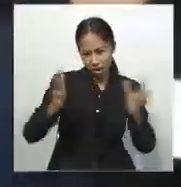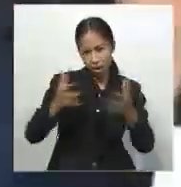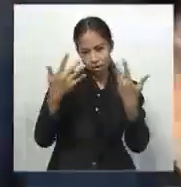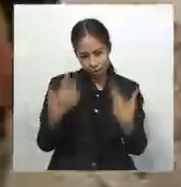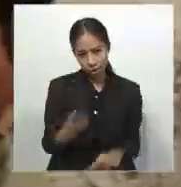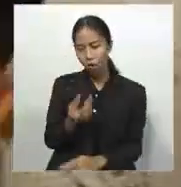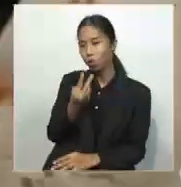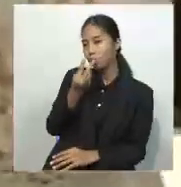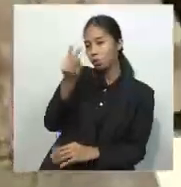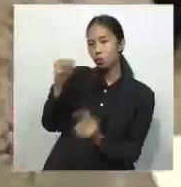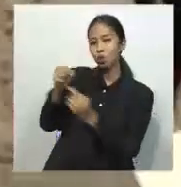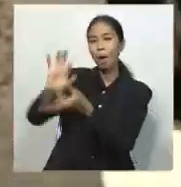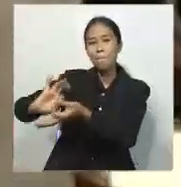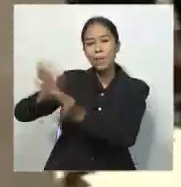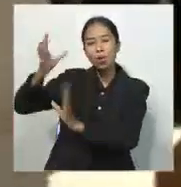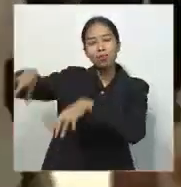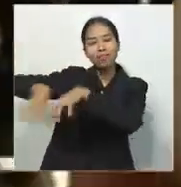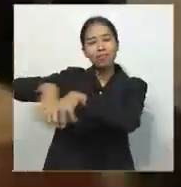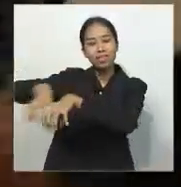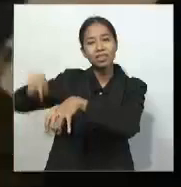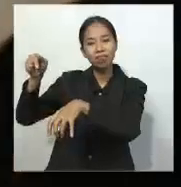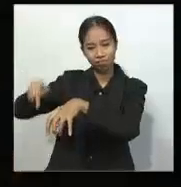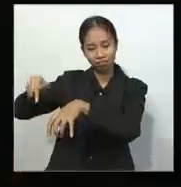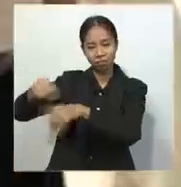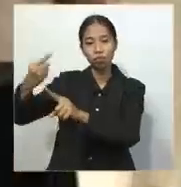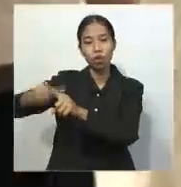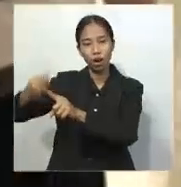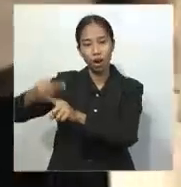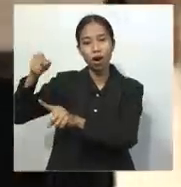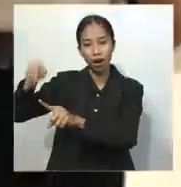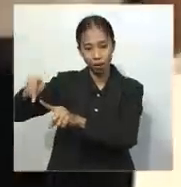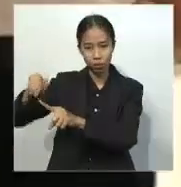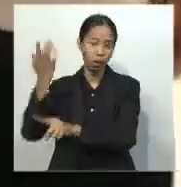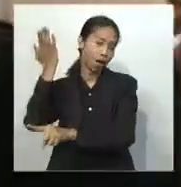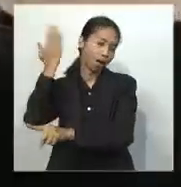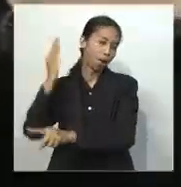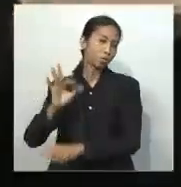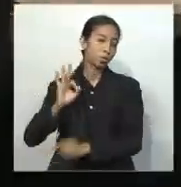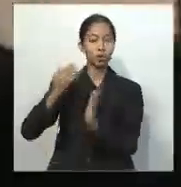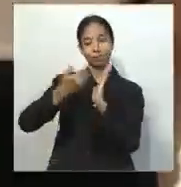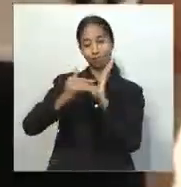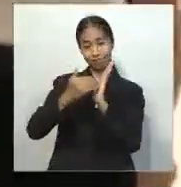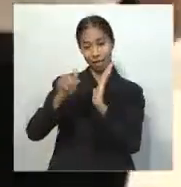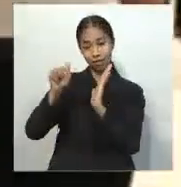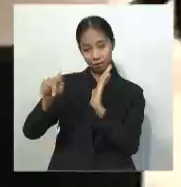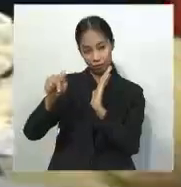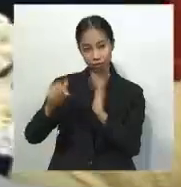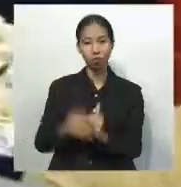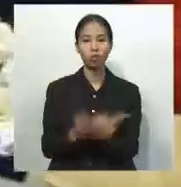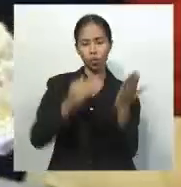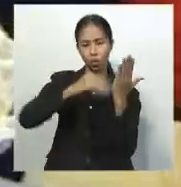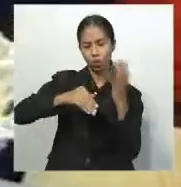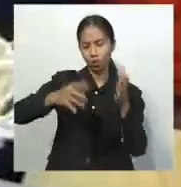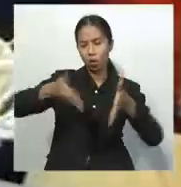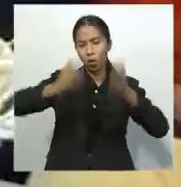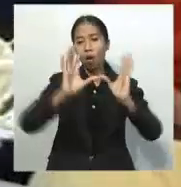ชมเมนลอยนกหัสดีลิงเทินบุษบกที่ชาปนสถานชั่วคราวด้านหลังพุทธมณฑลอีสานโดยฝั่งทางทิศตะวันตกของศูนย์ประชุ